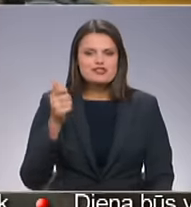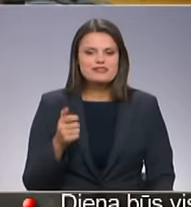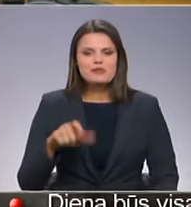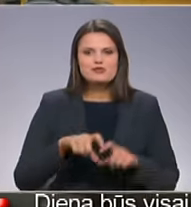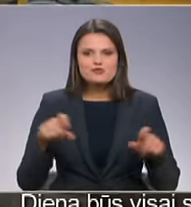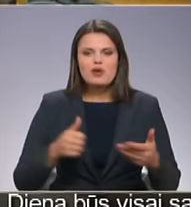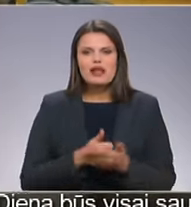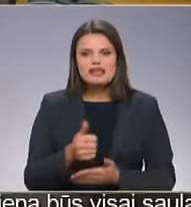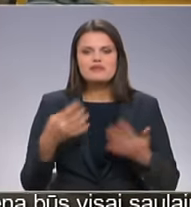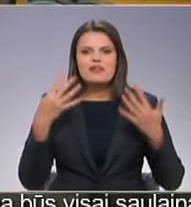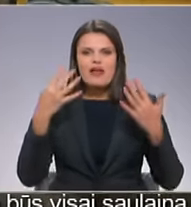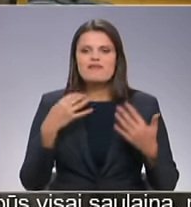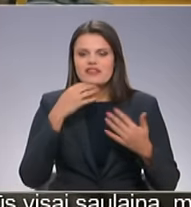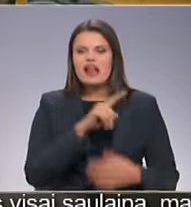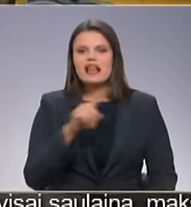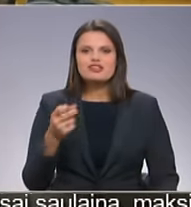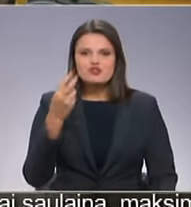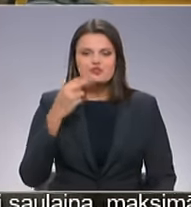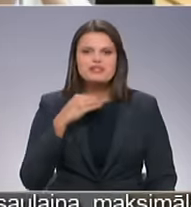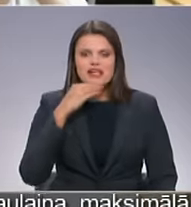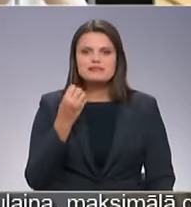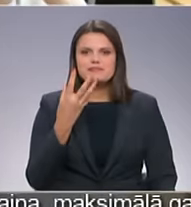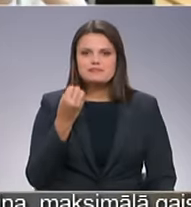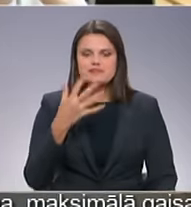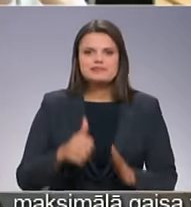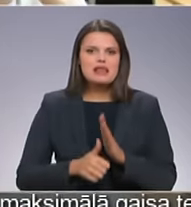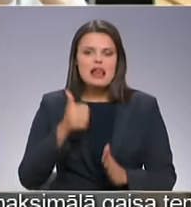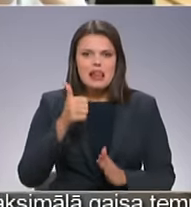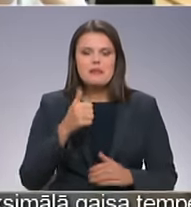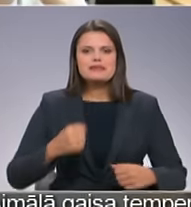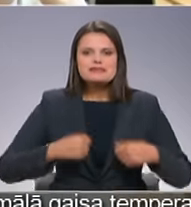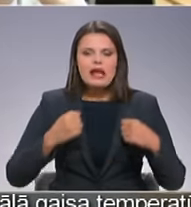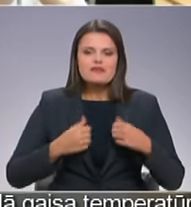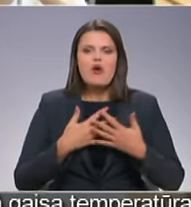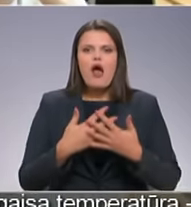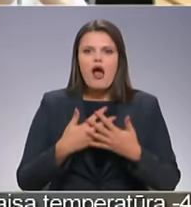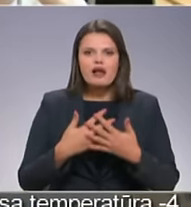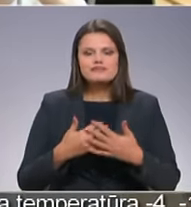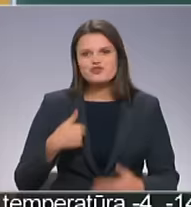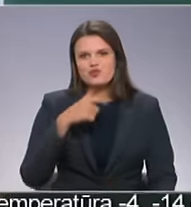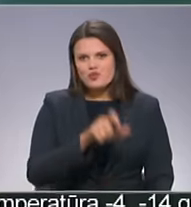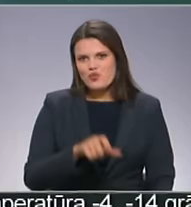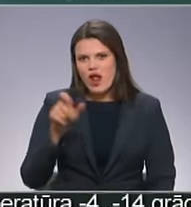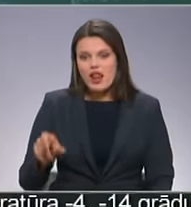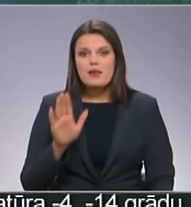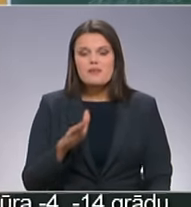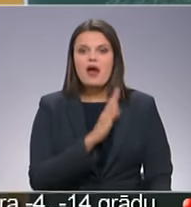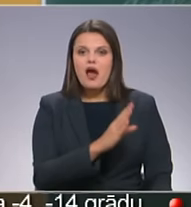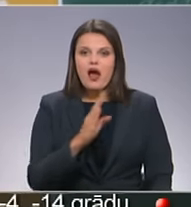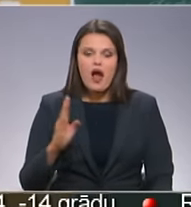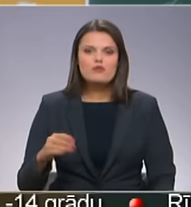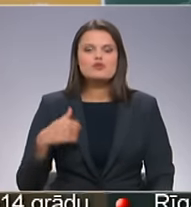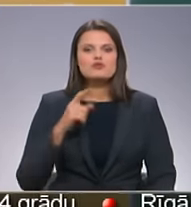Skolā izvirzīti no 9. Līdz 12. Klasē 15 labākie, centīgākie un aktīvākie skolēni. Par katru no